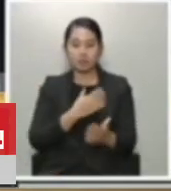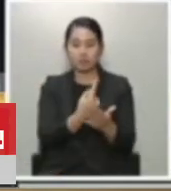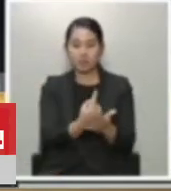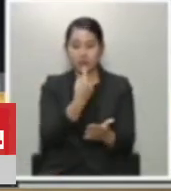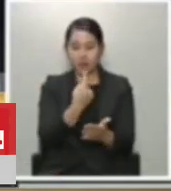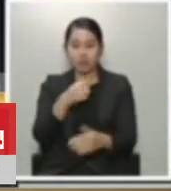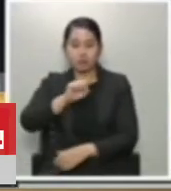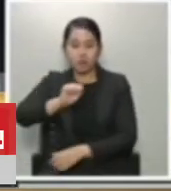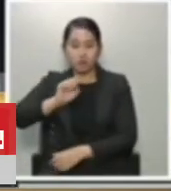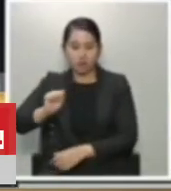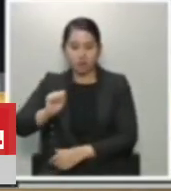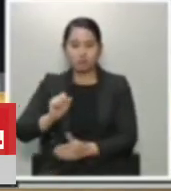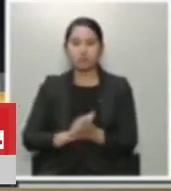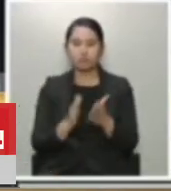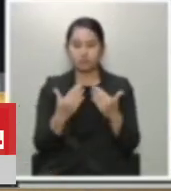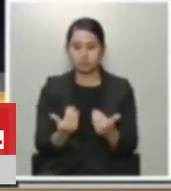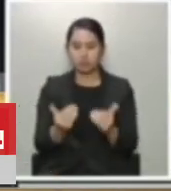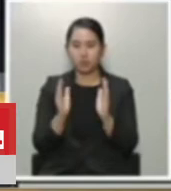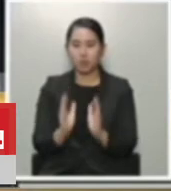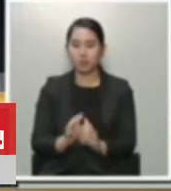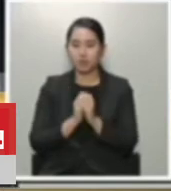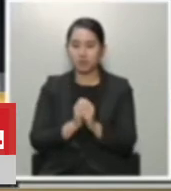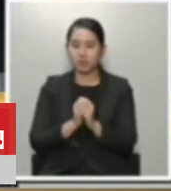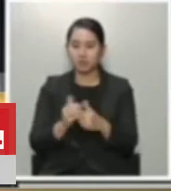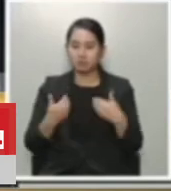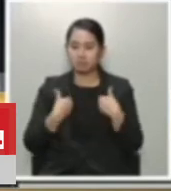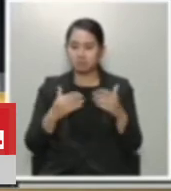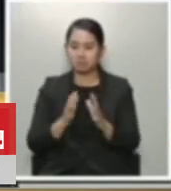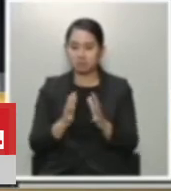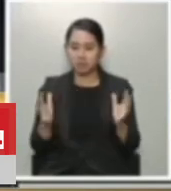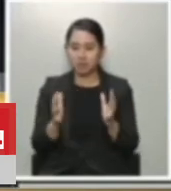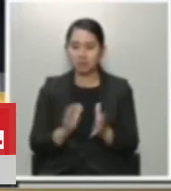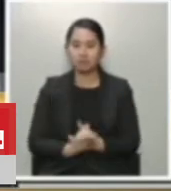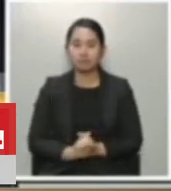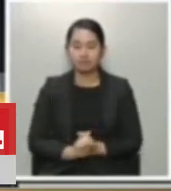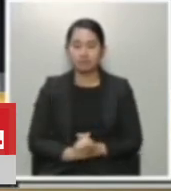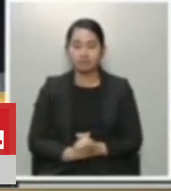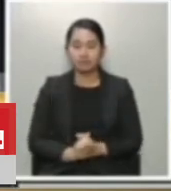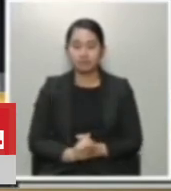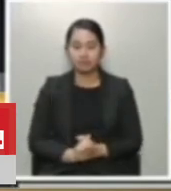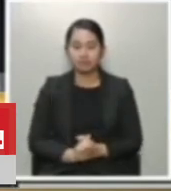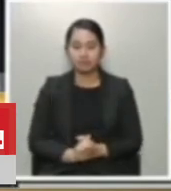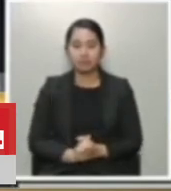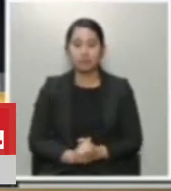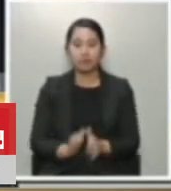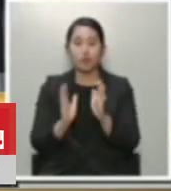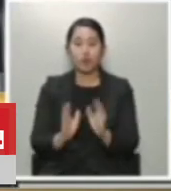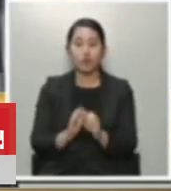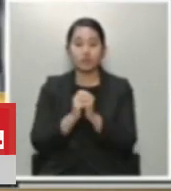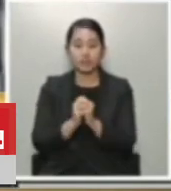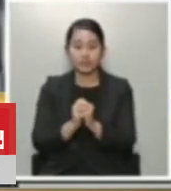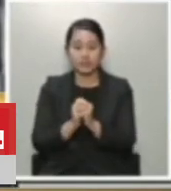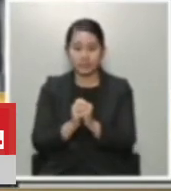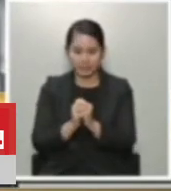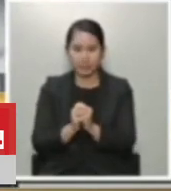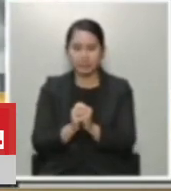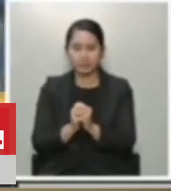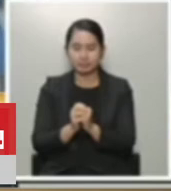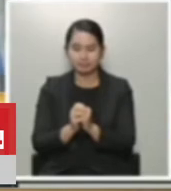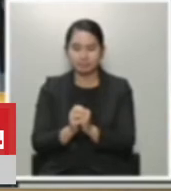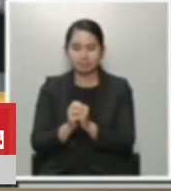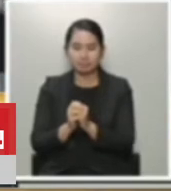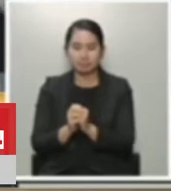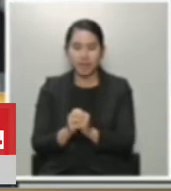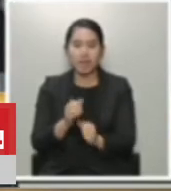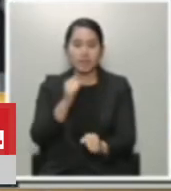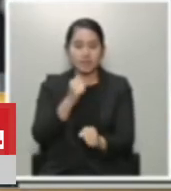ครับท่านประธานคงทราบดีนะครับว่ามีนะครับผู้นะครับมีคนจีนได้มาประกอบอาชีพนะครับ